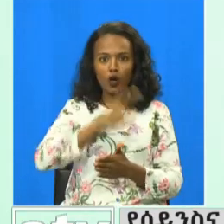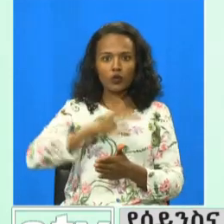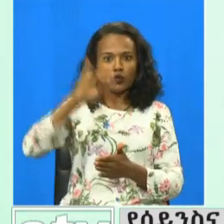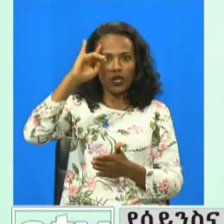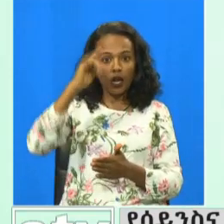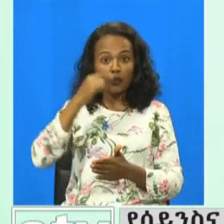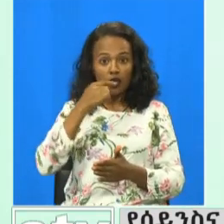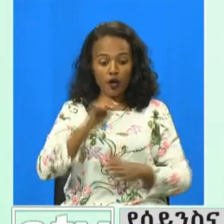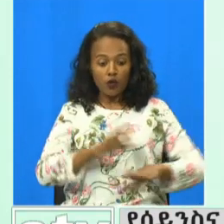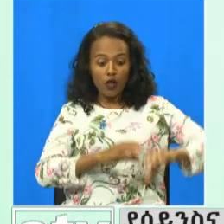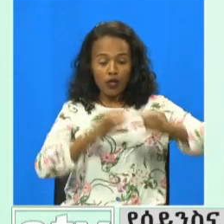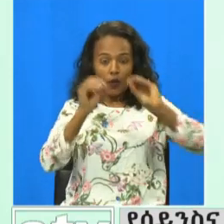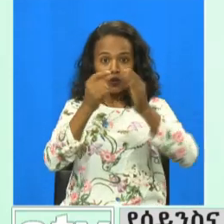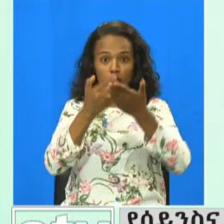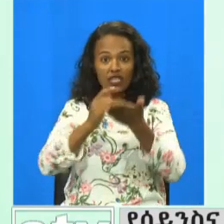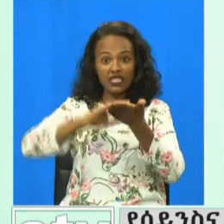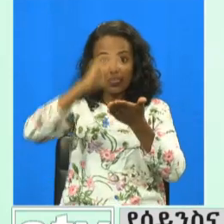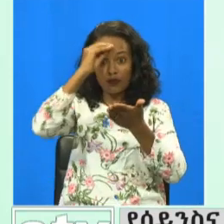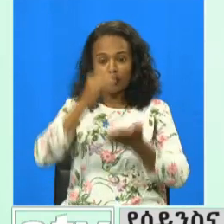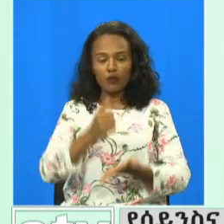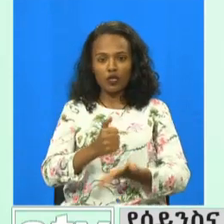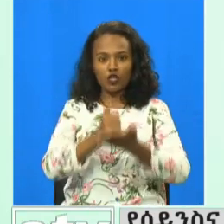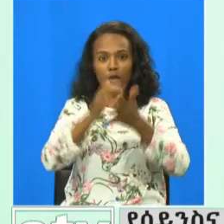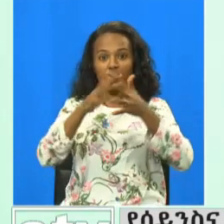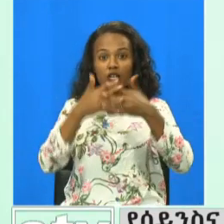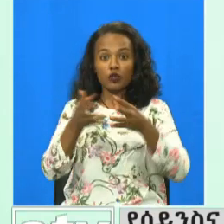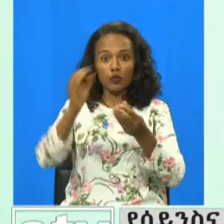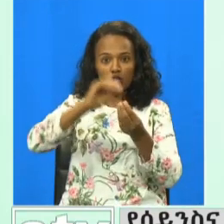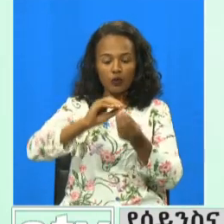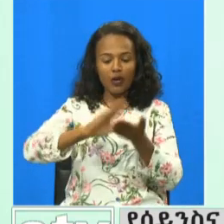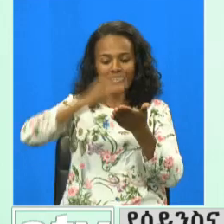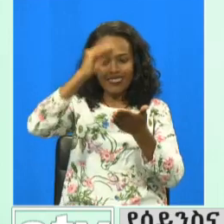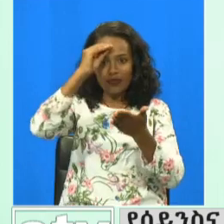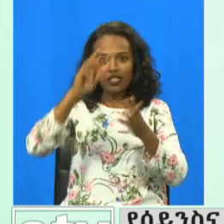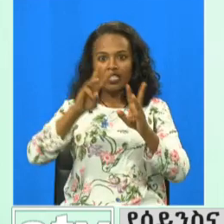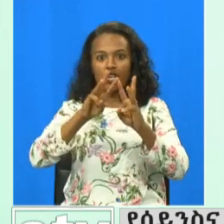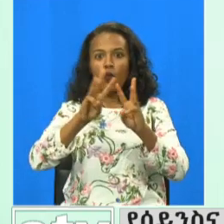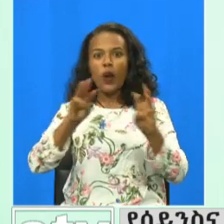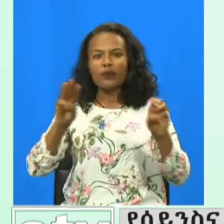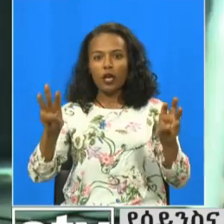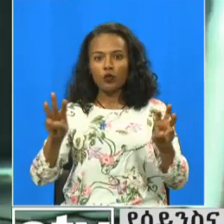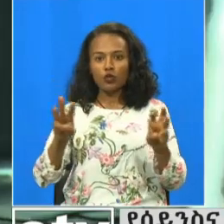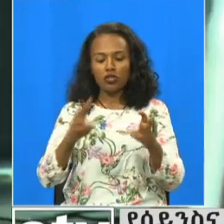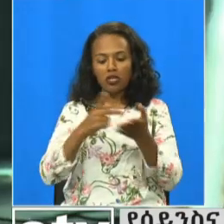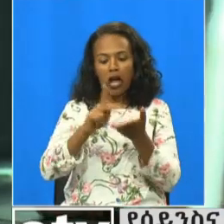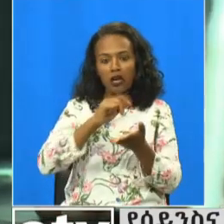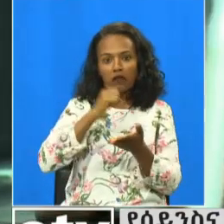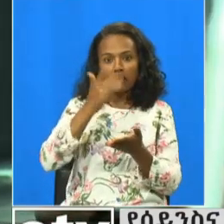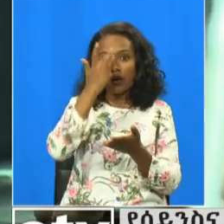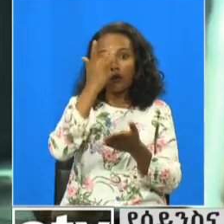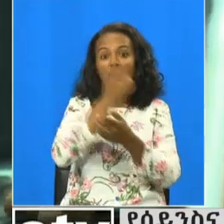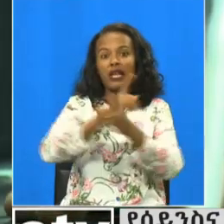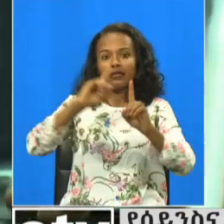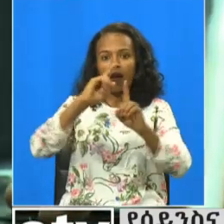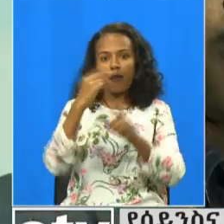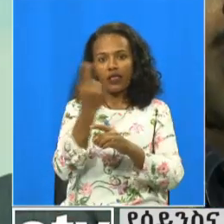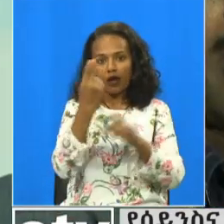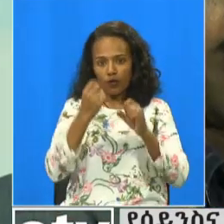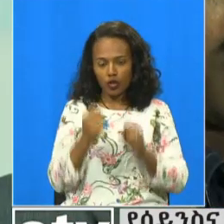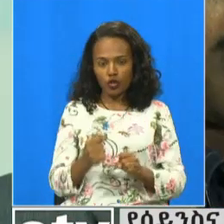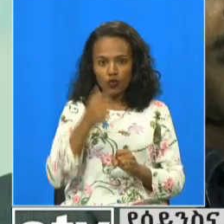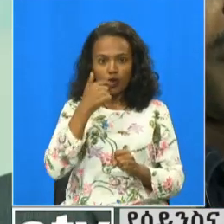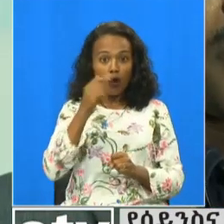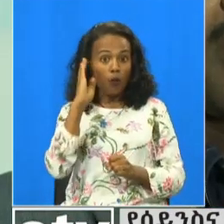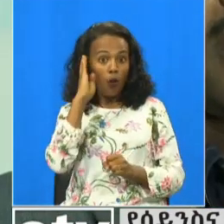ገልጿል ተማሪዎች ከነዚህ የትምህርት መርጃ መሳሪያዎች በተጨማሪ የትምህርት ድረገጾችን ካልክፍያ መጠቀም እንዲችሉም እየተሰራ ነው ብለዋል